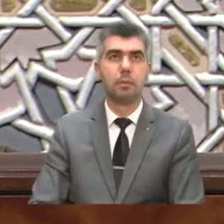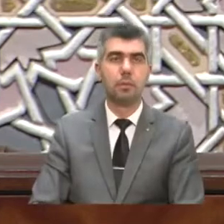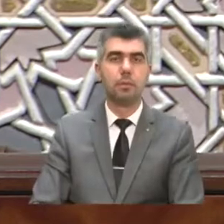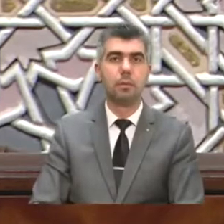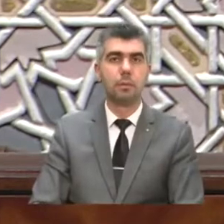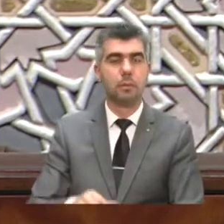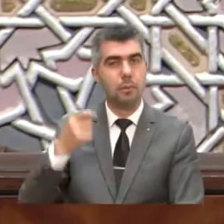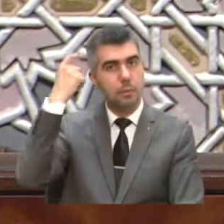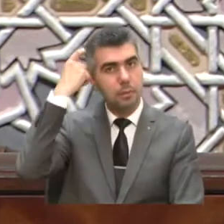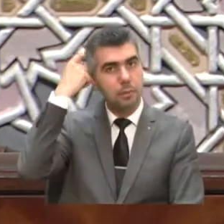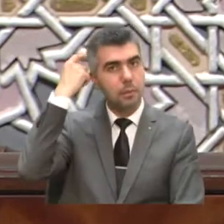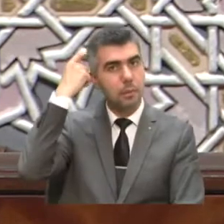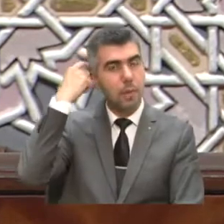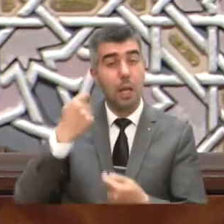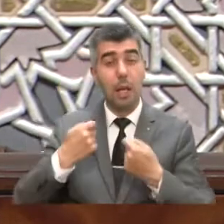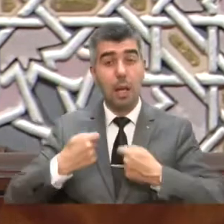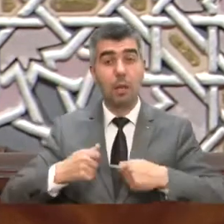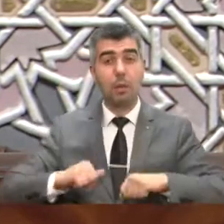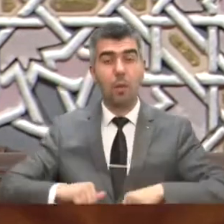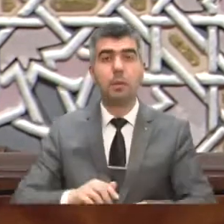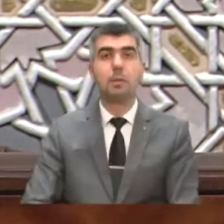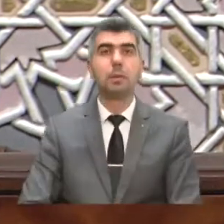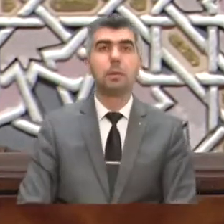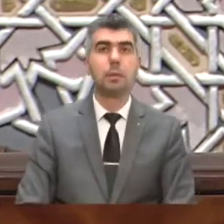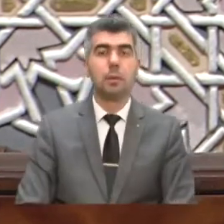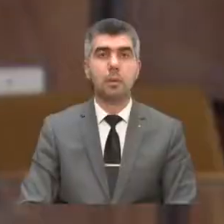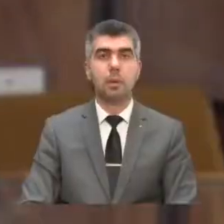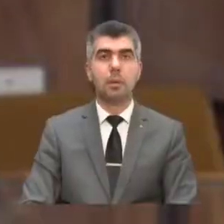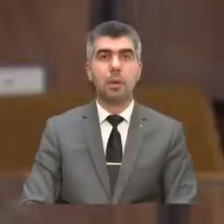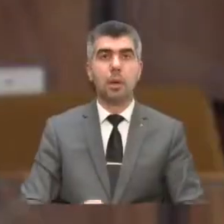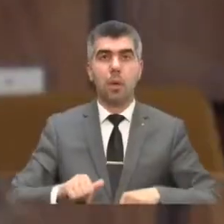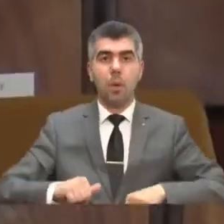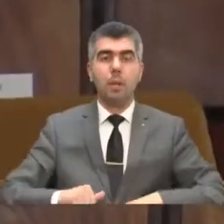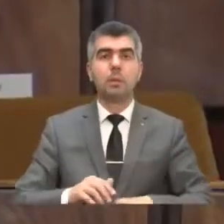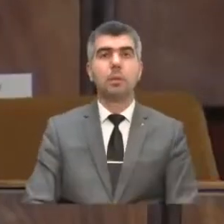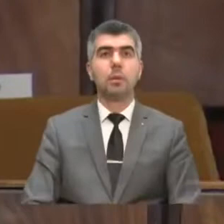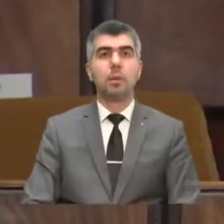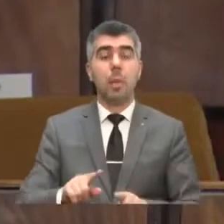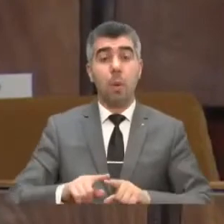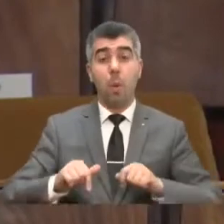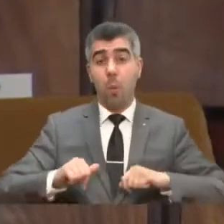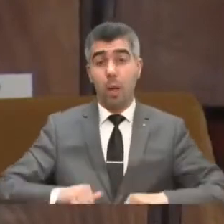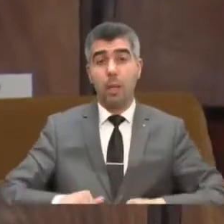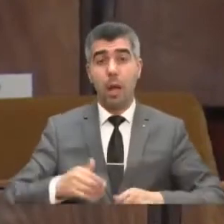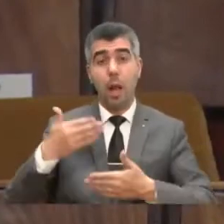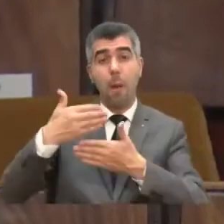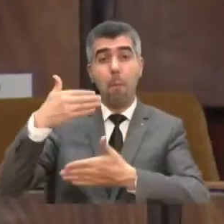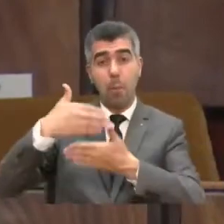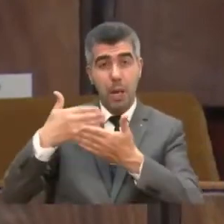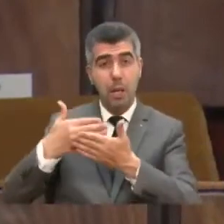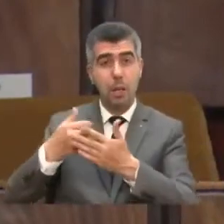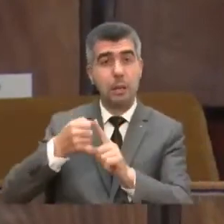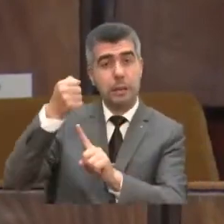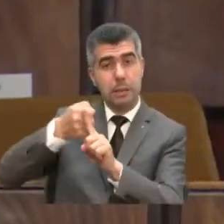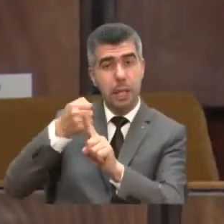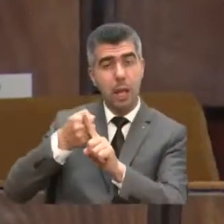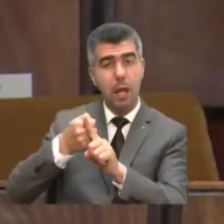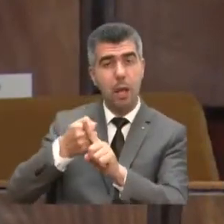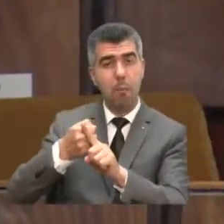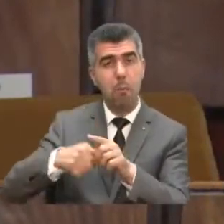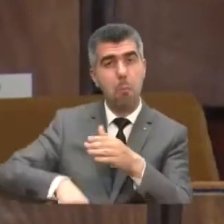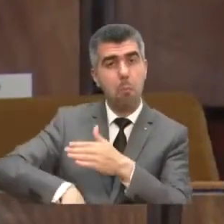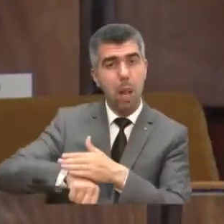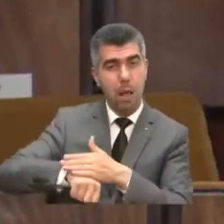محترم سيد الرئيس، سيد الوزير، سيد الوزير المحترم، الوزارة ديالكم كتبني وكتصلح الملاعب،